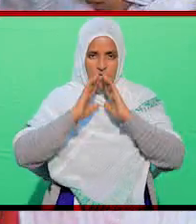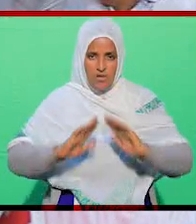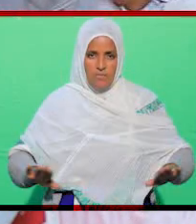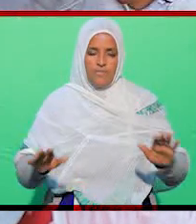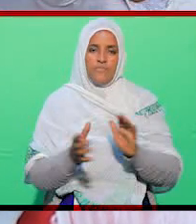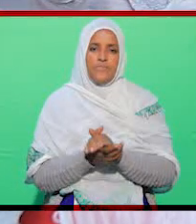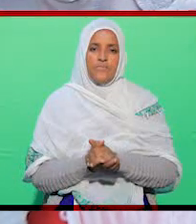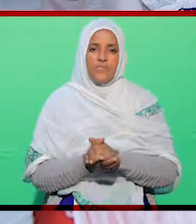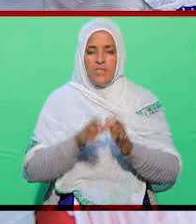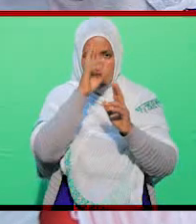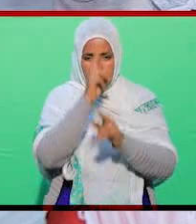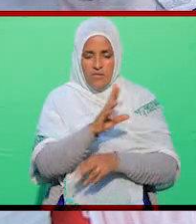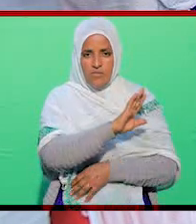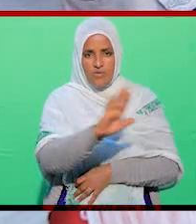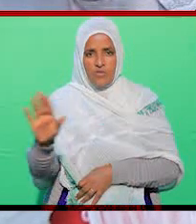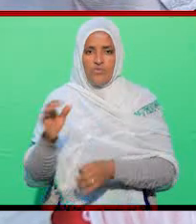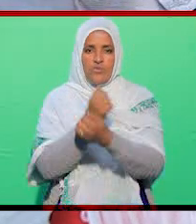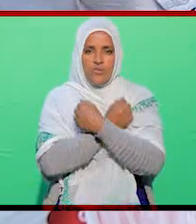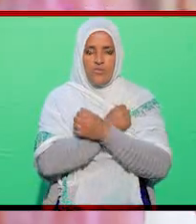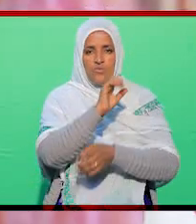ሰላም ኮነ።